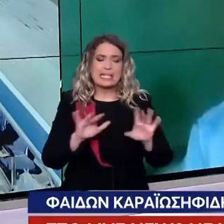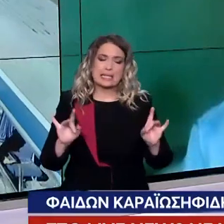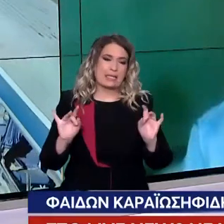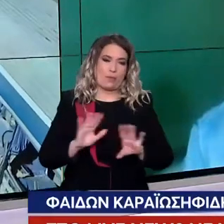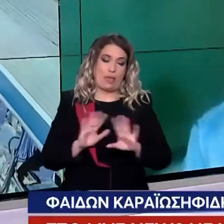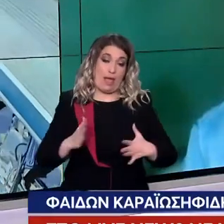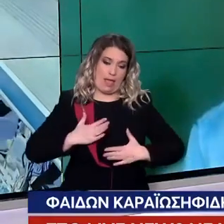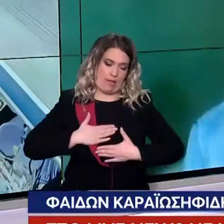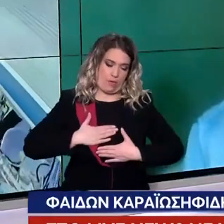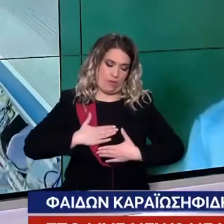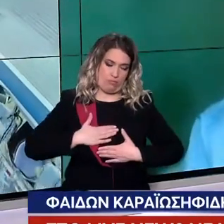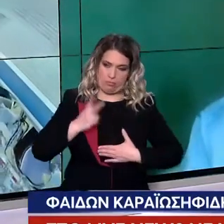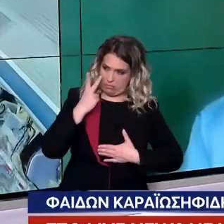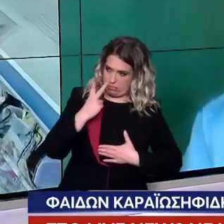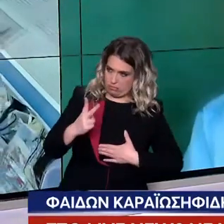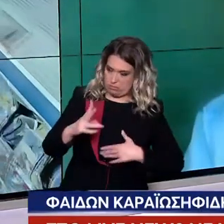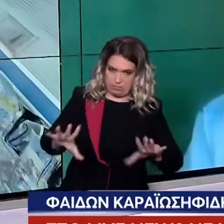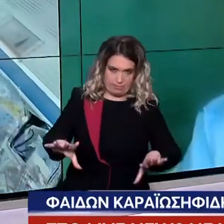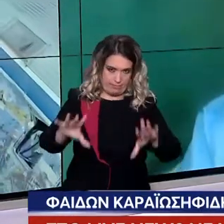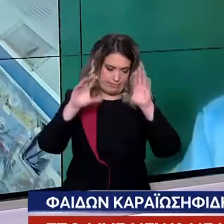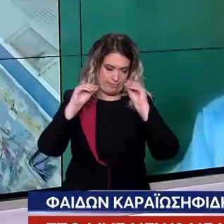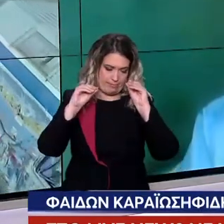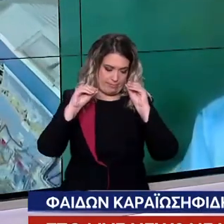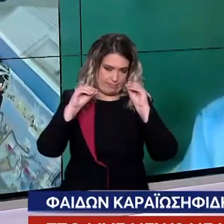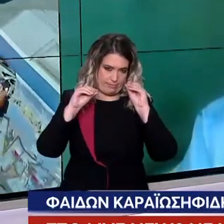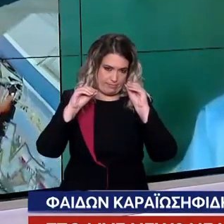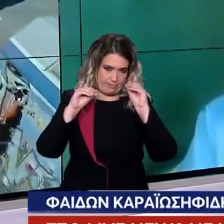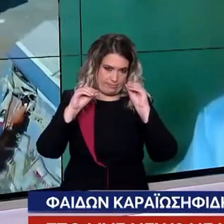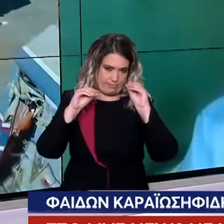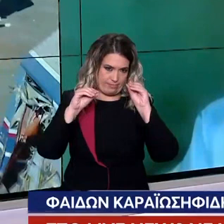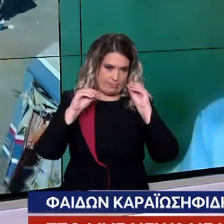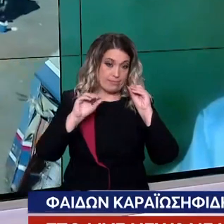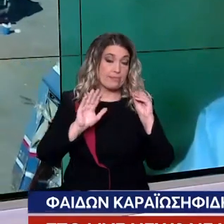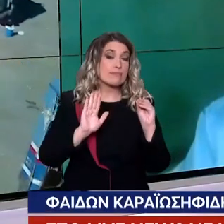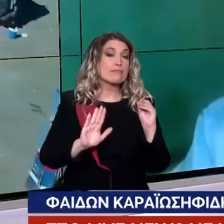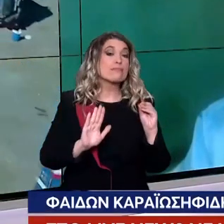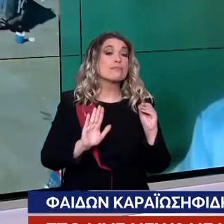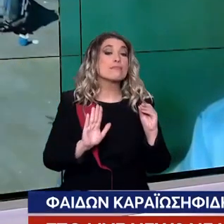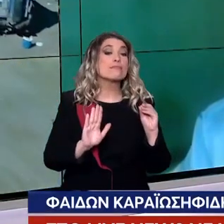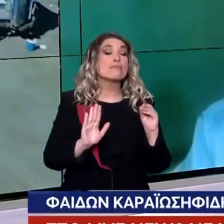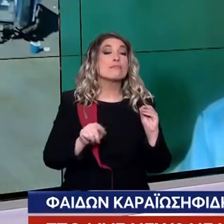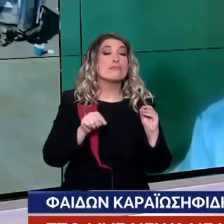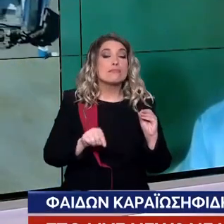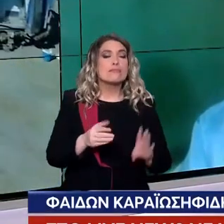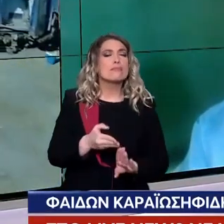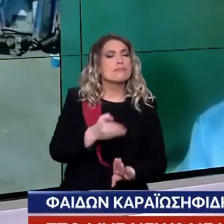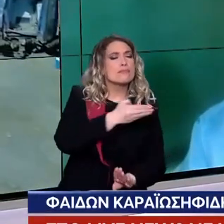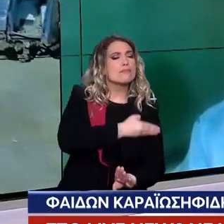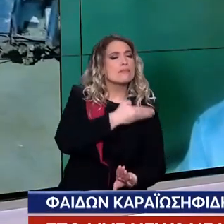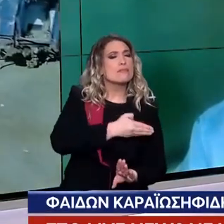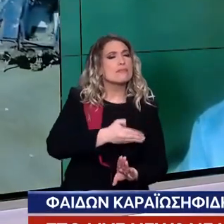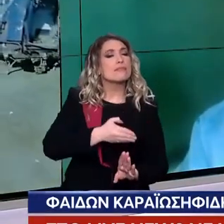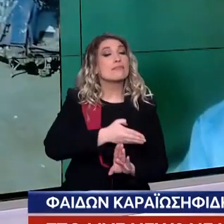περιρρέουσα κατάσταση όχι την ημέρα την προηγούμενη τους μήνες τους προηγούμενους στα χρόνια τα προηγούμενα και εγώ πολύ